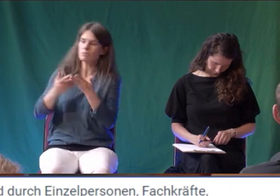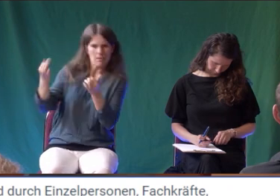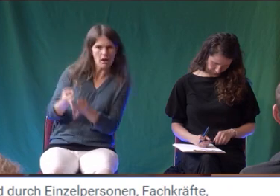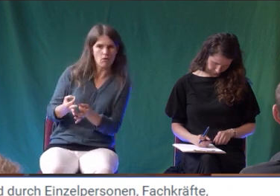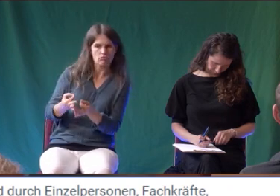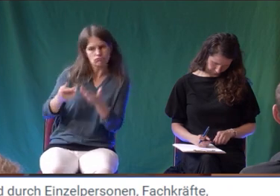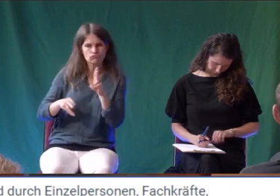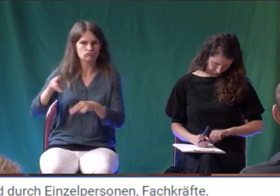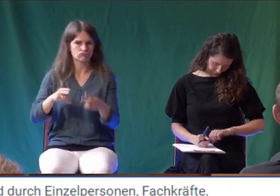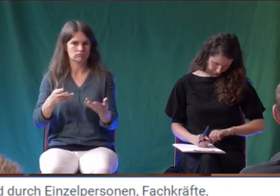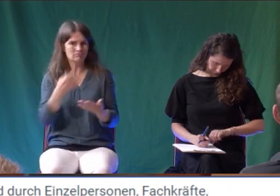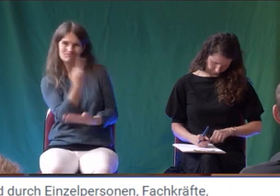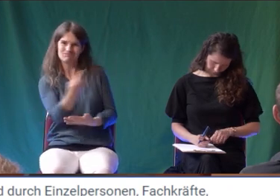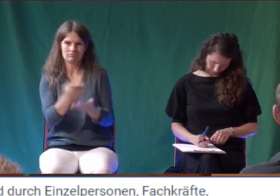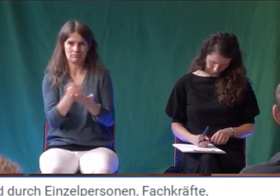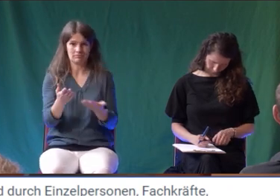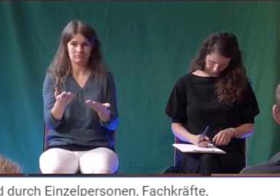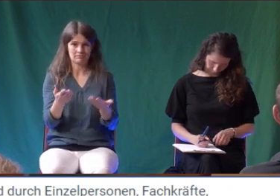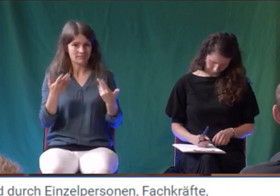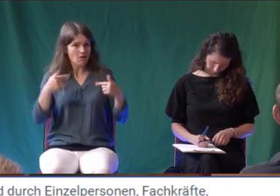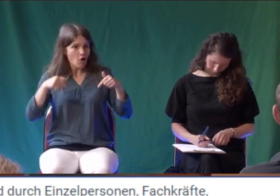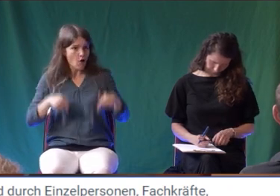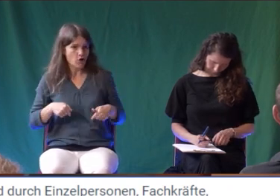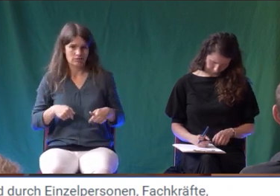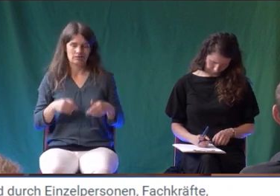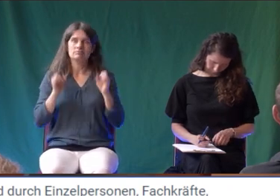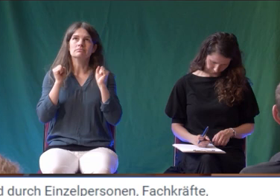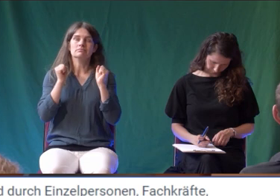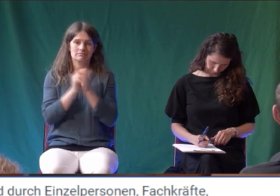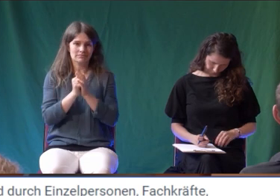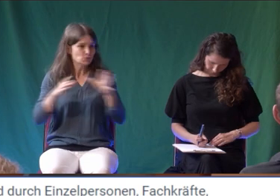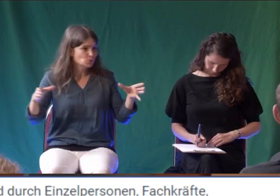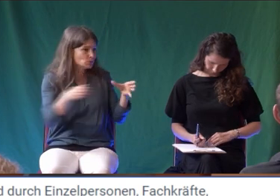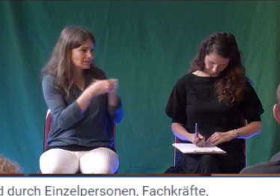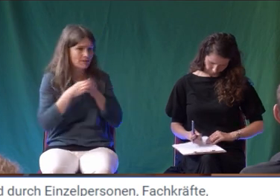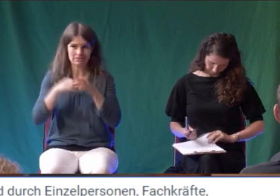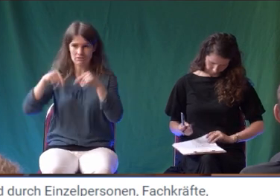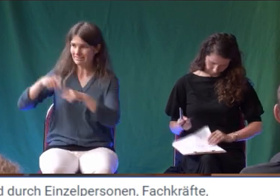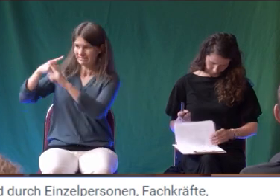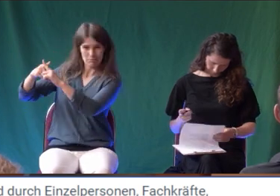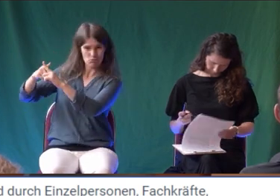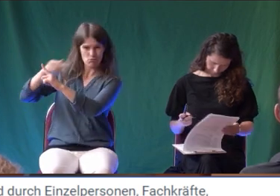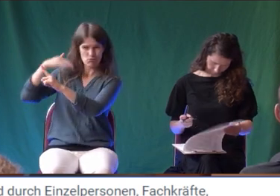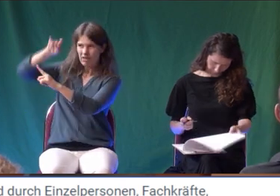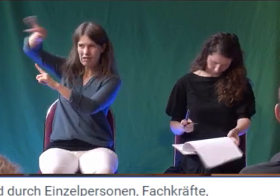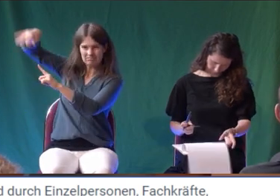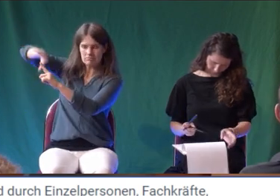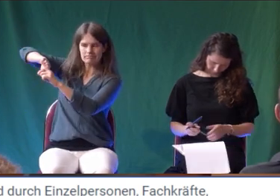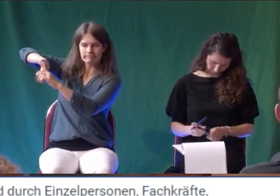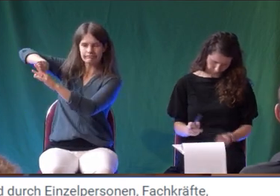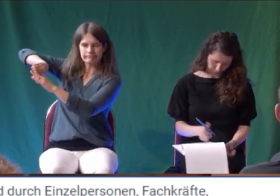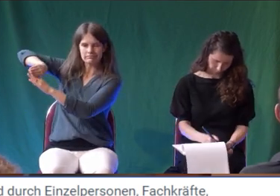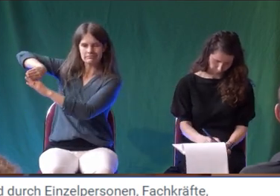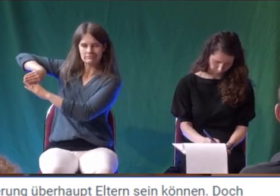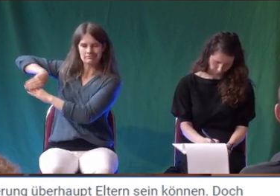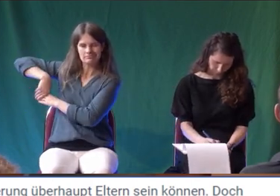in diesem Sinne freue ich mich gemeinsam mit Ihnen heute dieses Tabu ein Stück weit aufzubrechen und gemeinsam zu schauen wie wir Eltern mit Behinderung stark